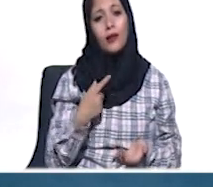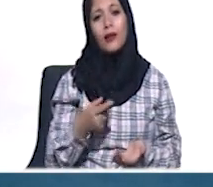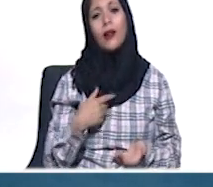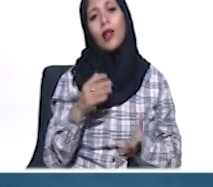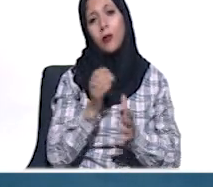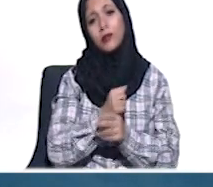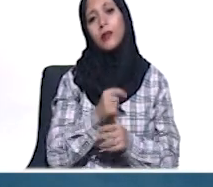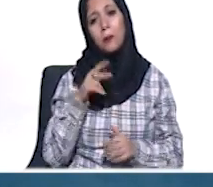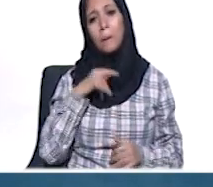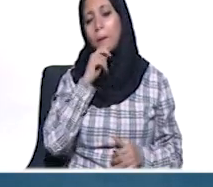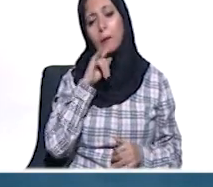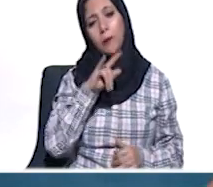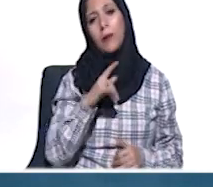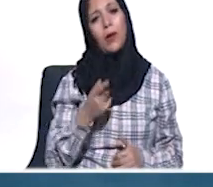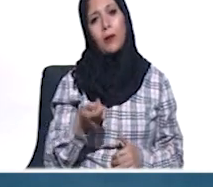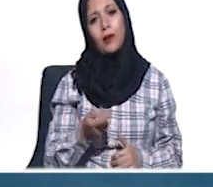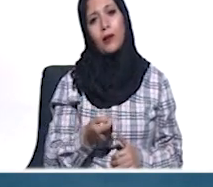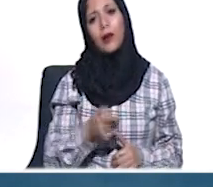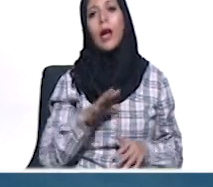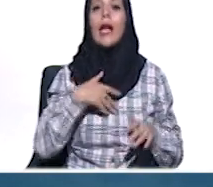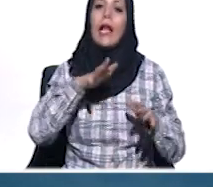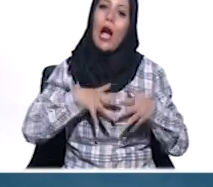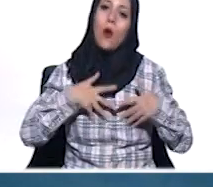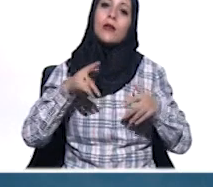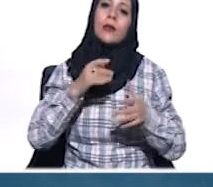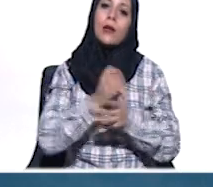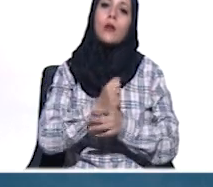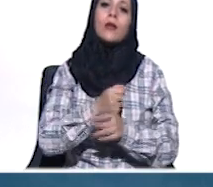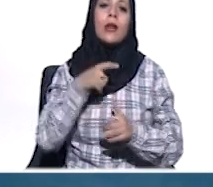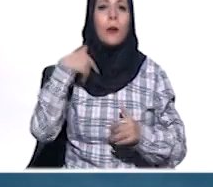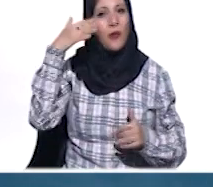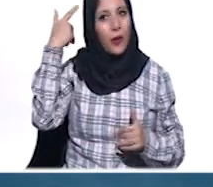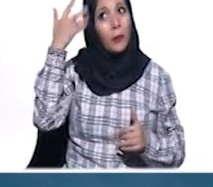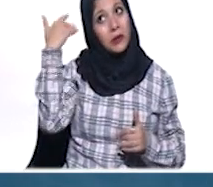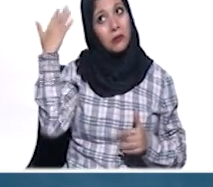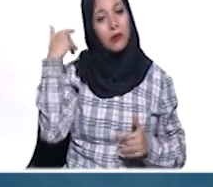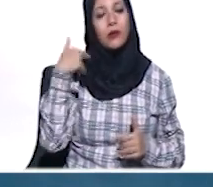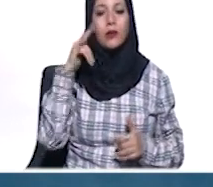عايزه اتجوز، انا نفسي يبقى في ليا زوجه تاني، من زمان الموضوع ده عندي.